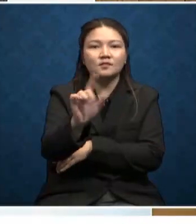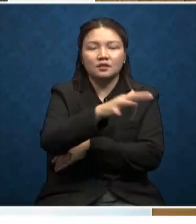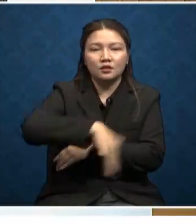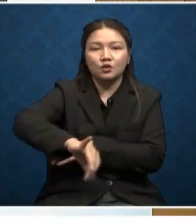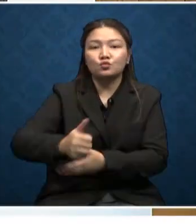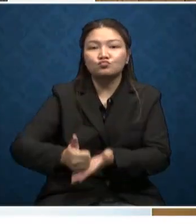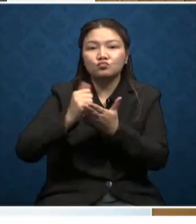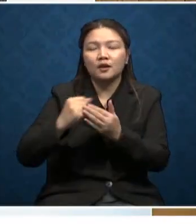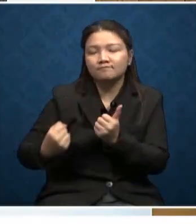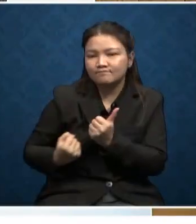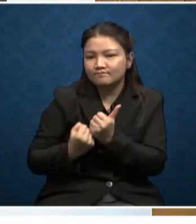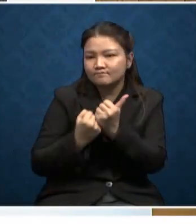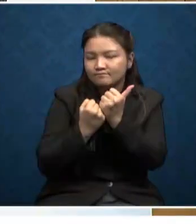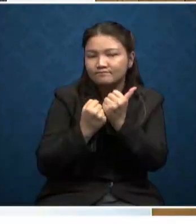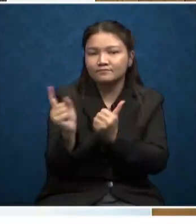ความ